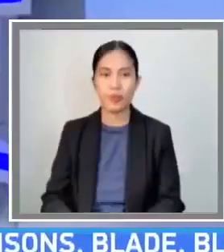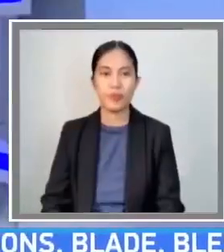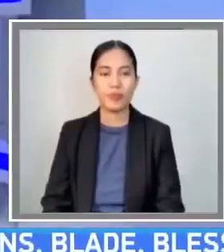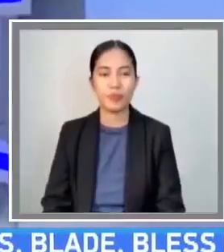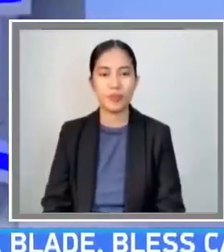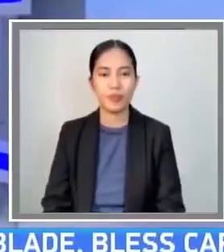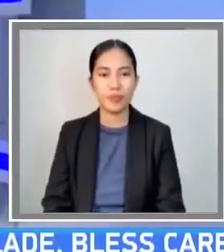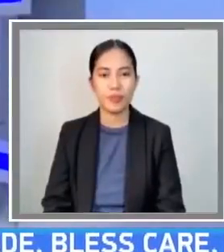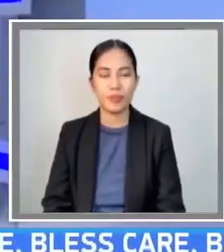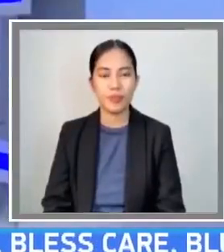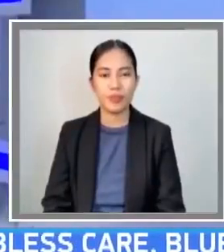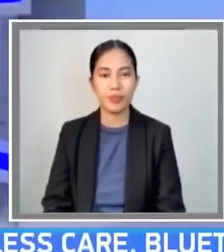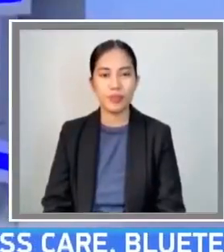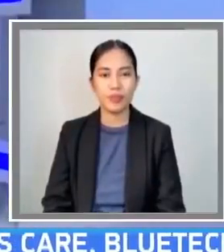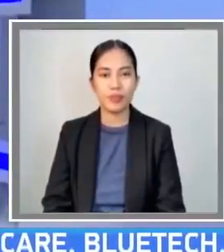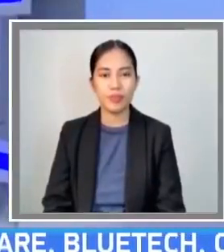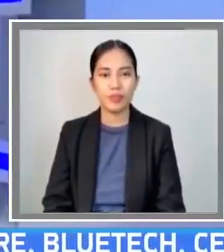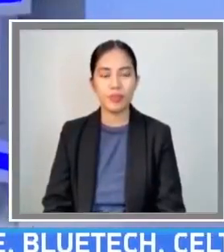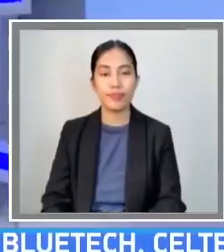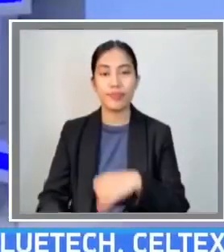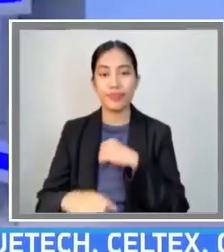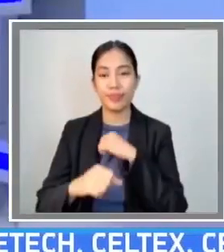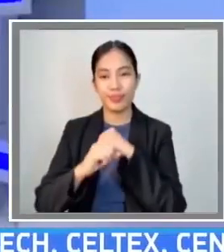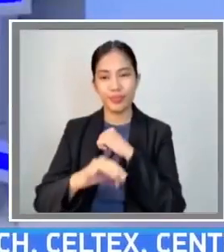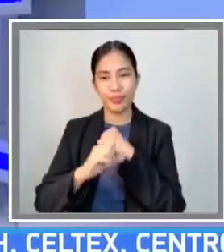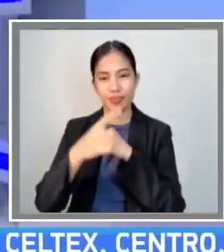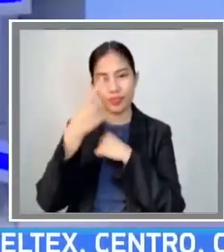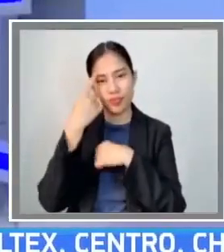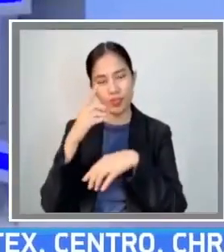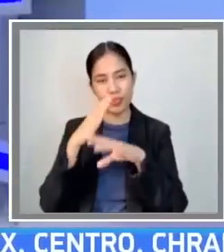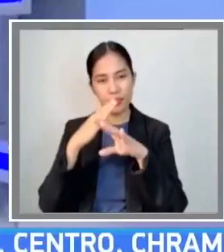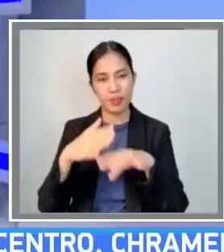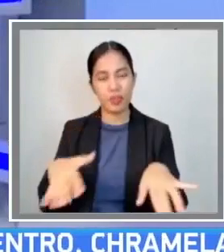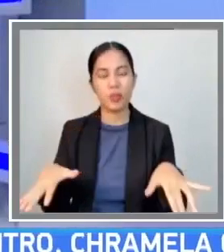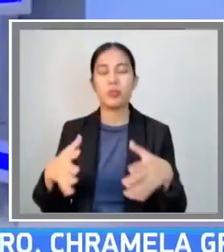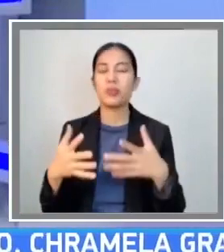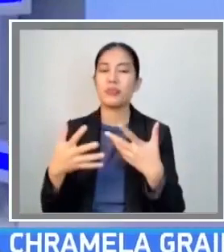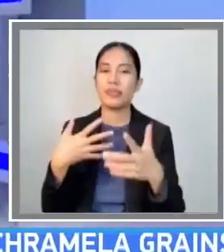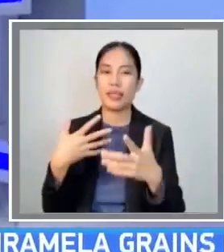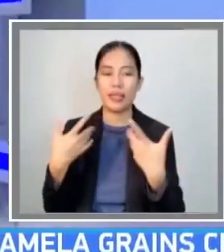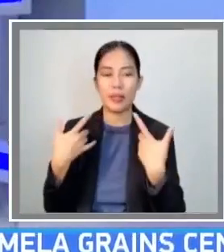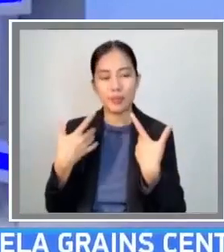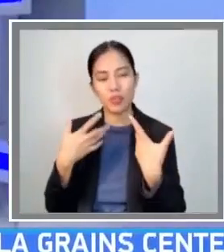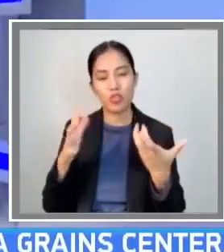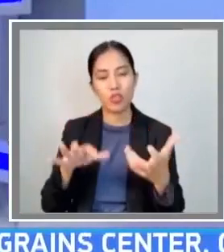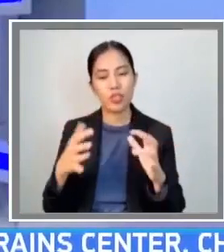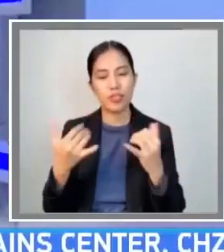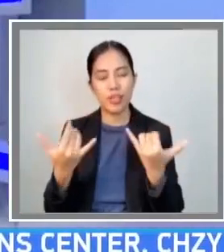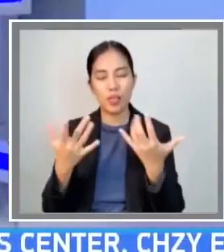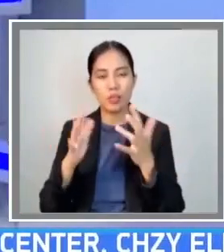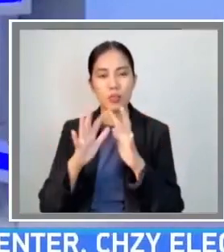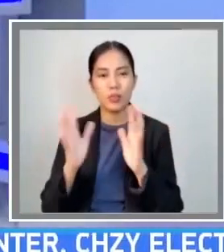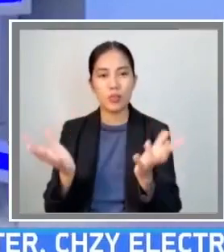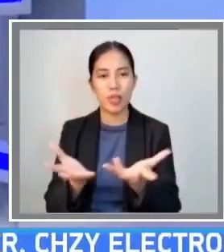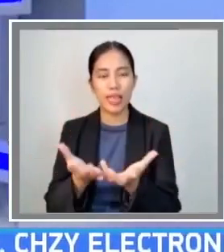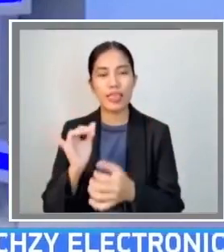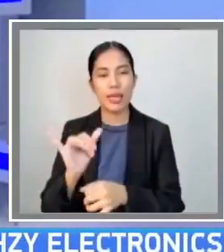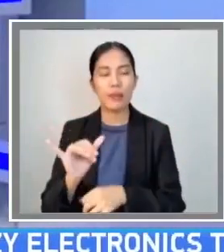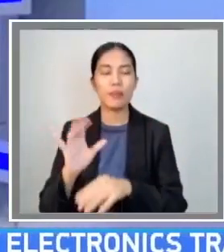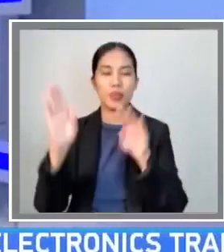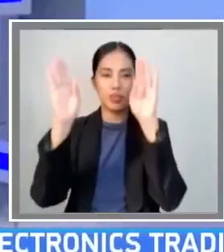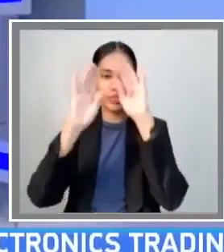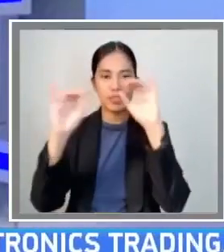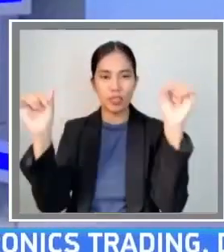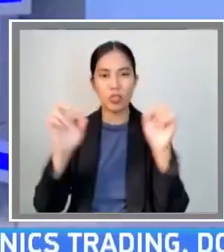Pagsusulong sa kapayapaan sa gitna ng mga problema ngayon ng mundo. Yan po ang mensahe ng President-elect ng Rotary International na si